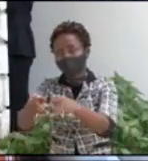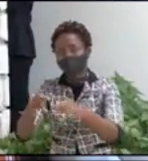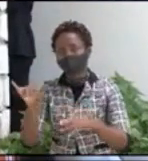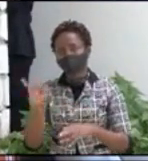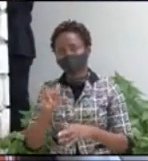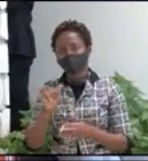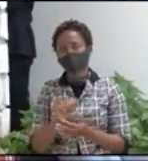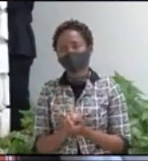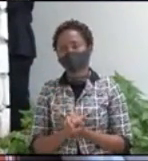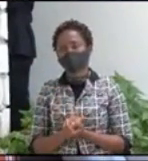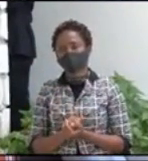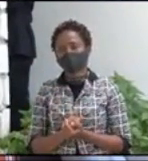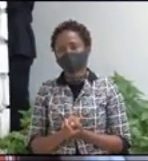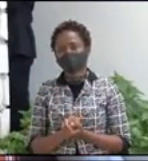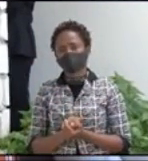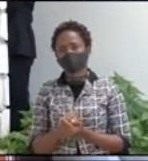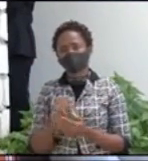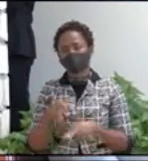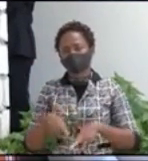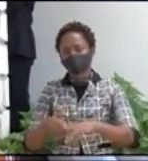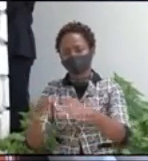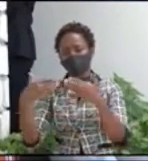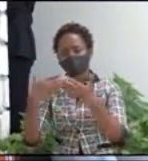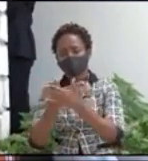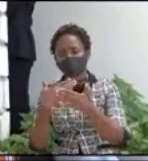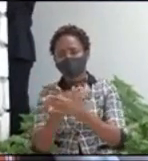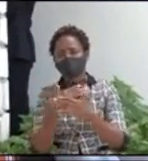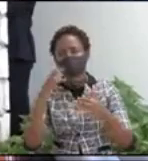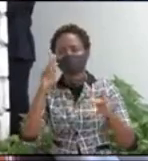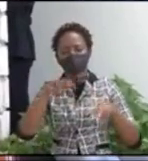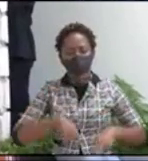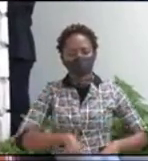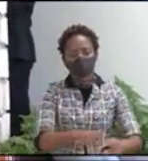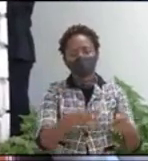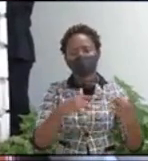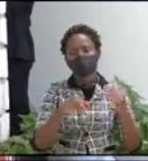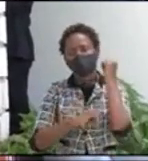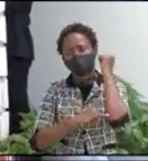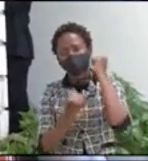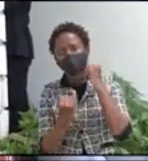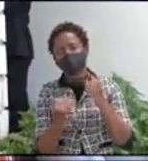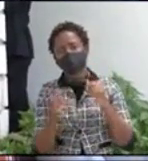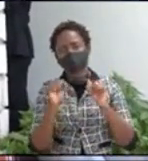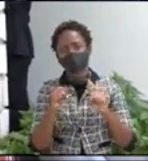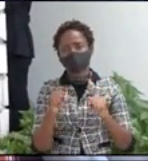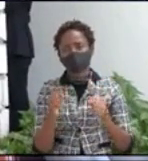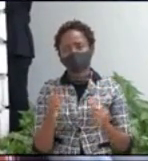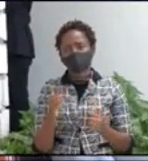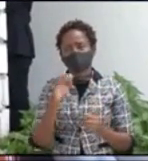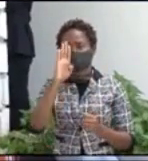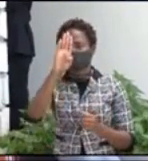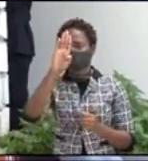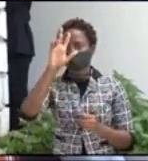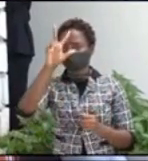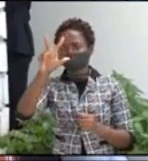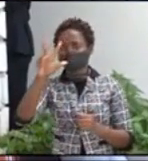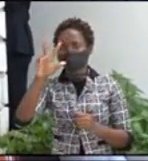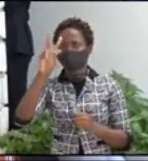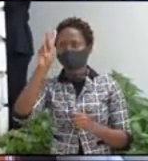construit route Kafou Jof là même j'en route Jérémy en l'aime démonter président il y a 43 km qui pour côté main du tout la